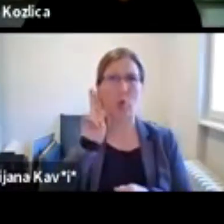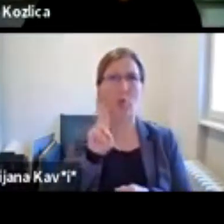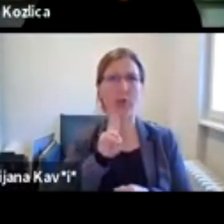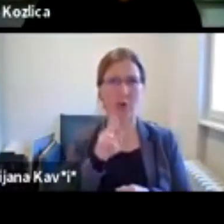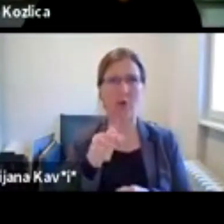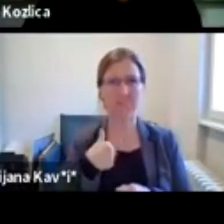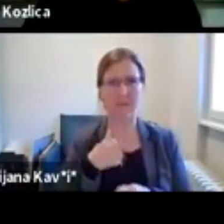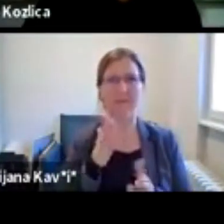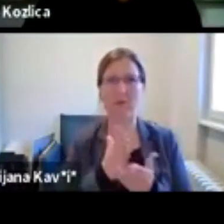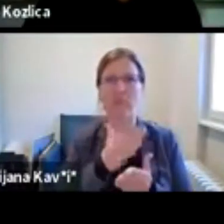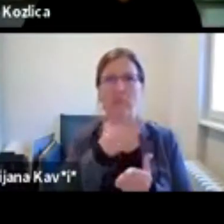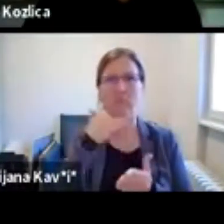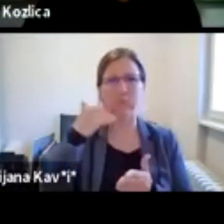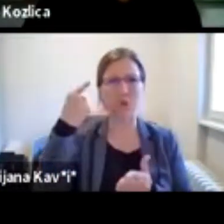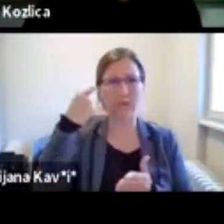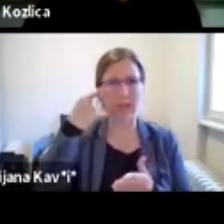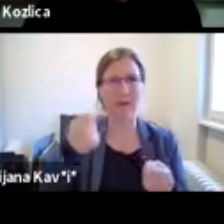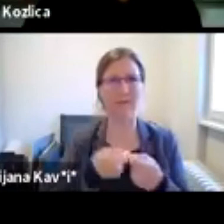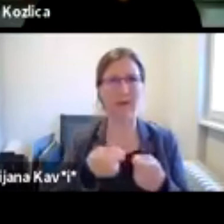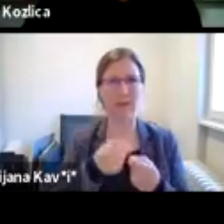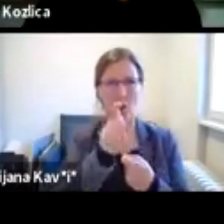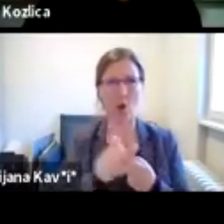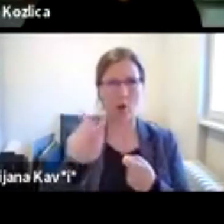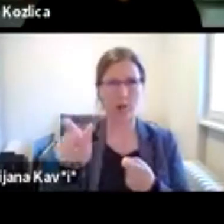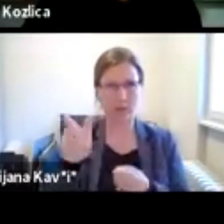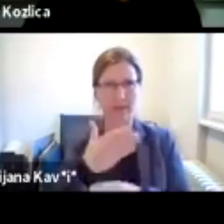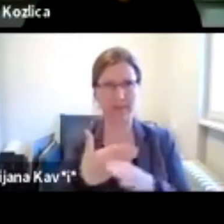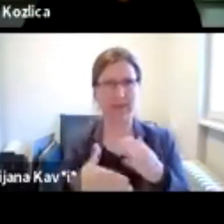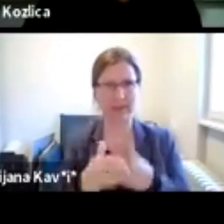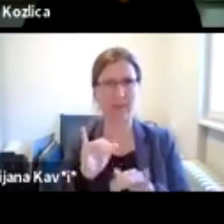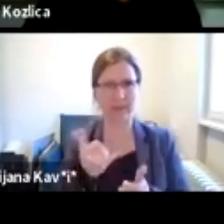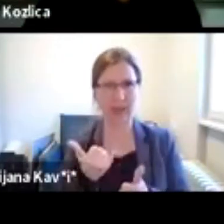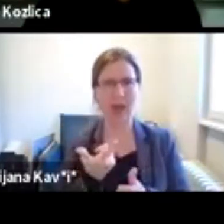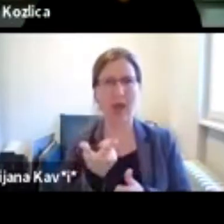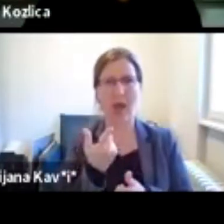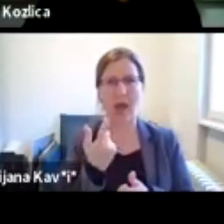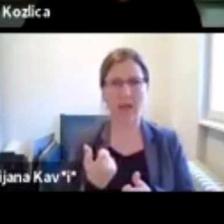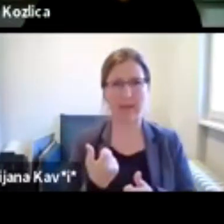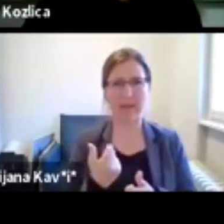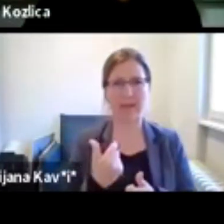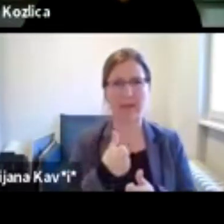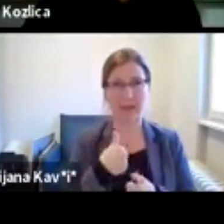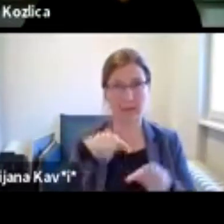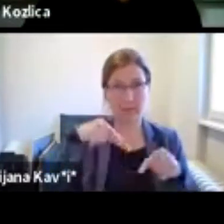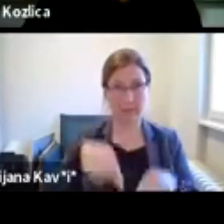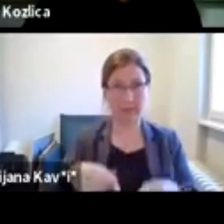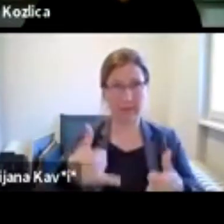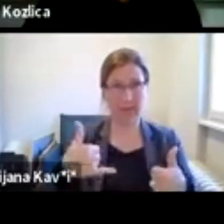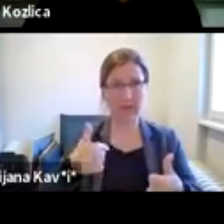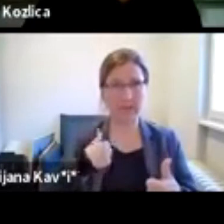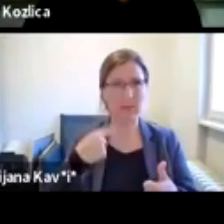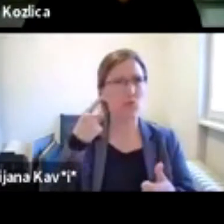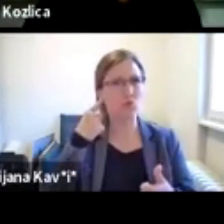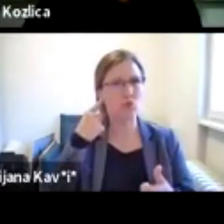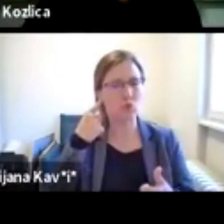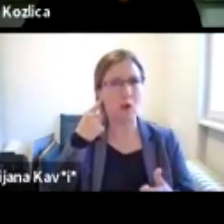s invaliditetom. No, međutim, ovdje sam čuo nekoliko stvari o kojima nisam